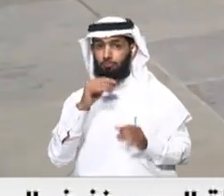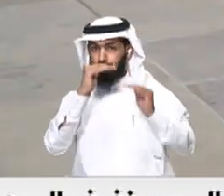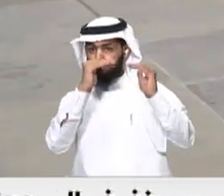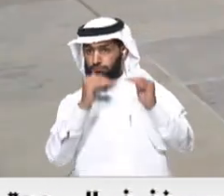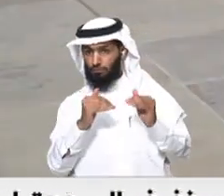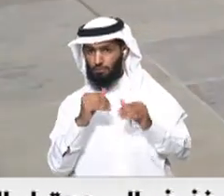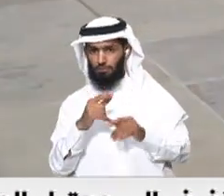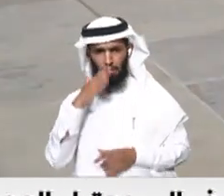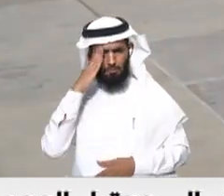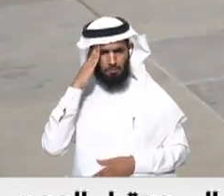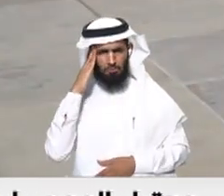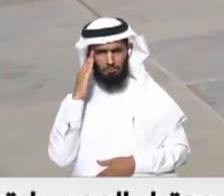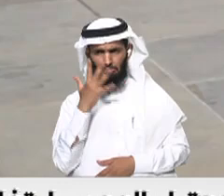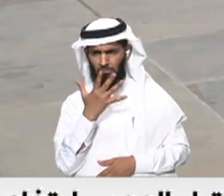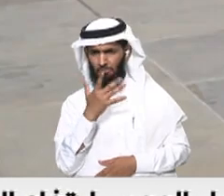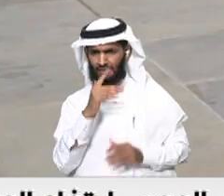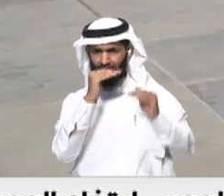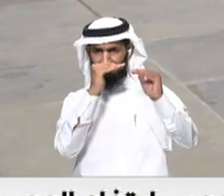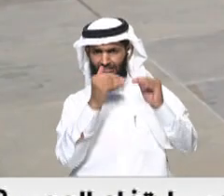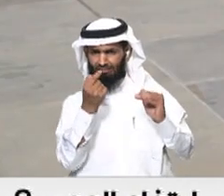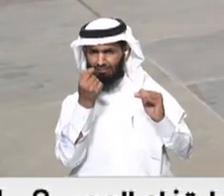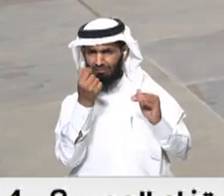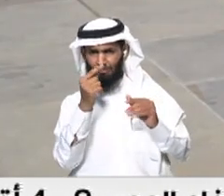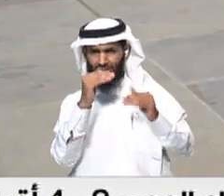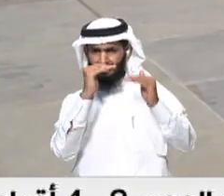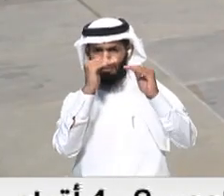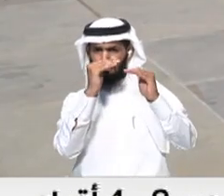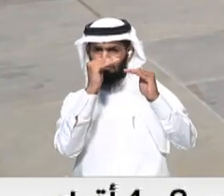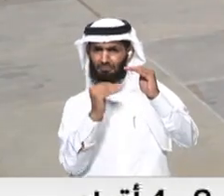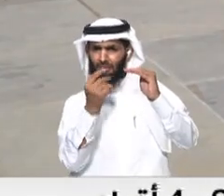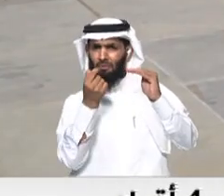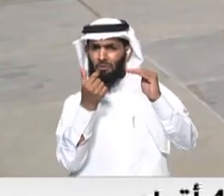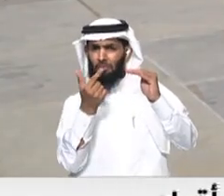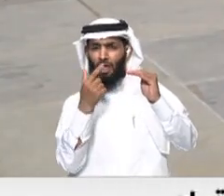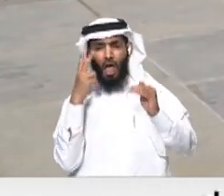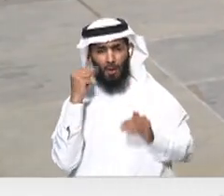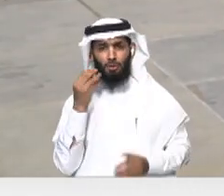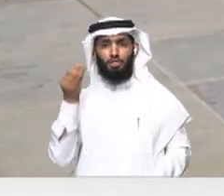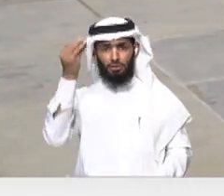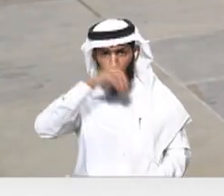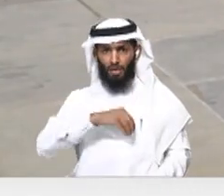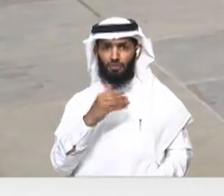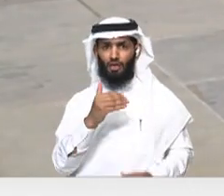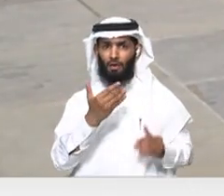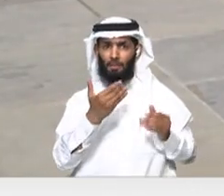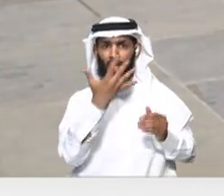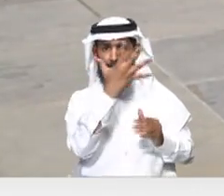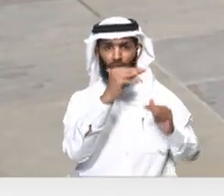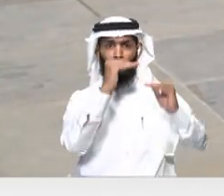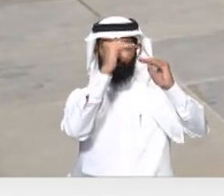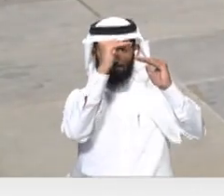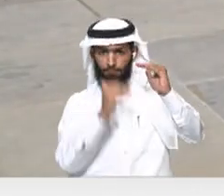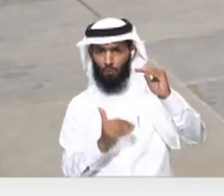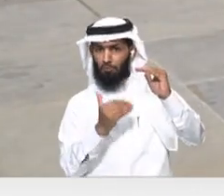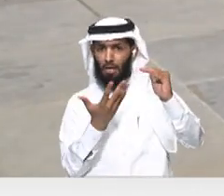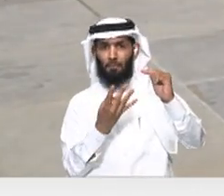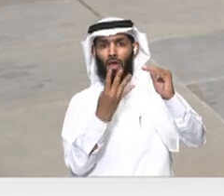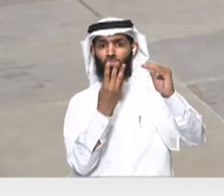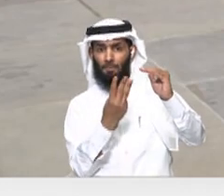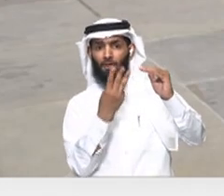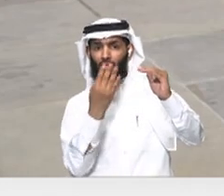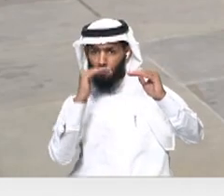النسبة غير كافية، إذ تحتاج بريطانيا لخفض ما بين 1.5 إلى 2% مع نهاية العام